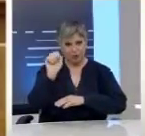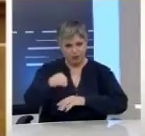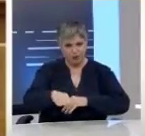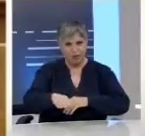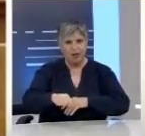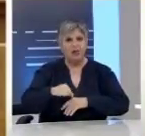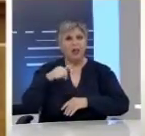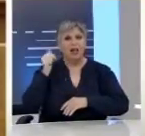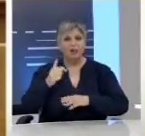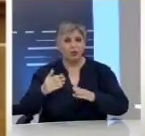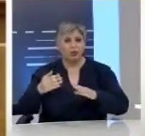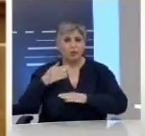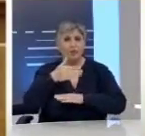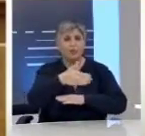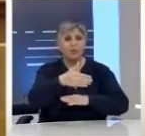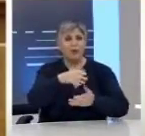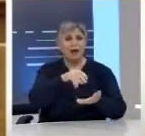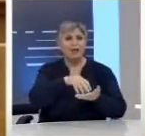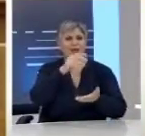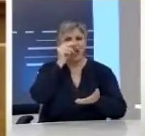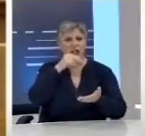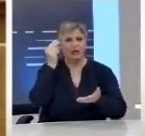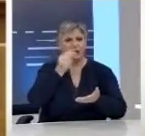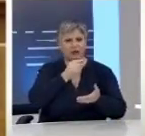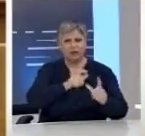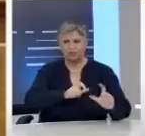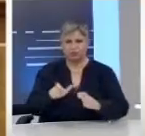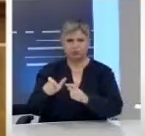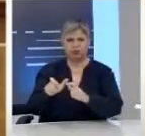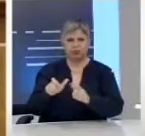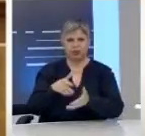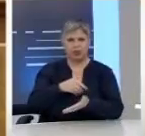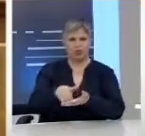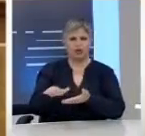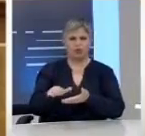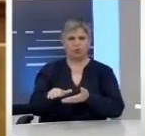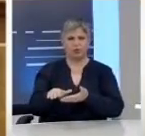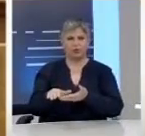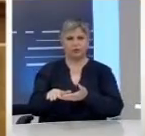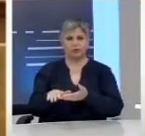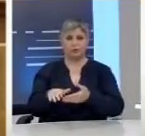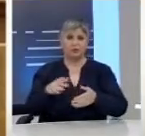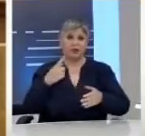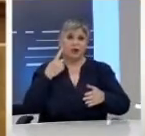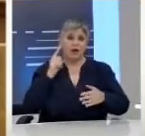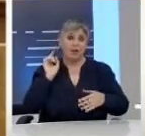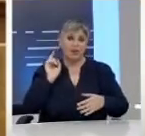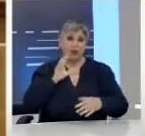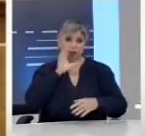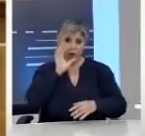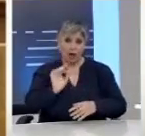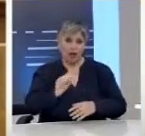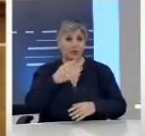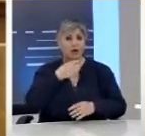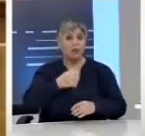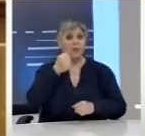Δεν ξέρω αν ο συγκεκριμένος Μητροπολίτης, και εύχομαι να μην έχουν μεταφερθεί κατά αυτόν τον τρόπο οι δηλώσεις